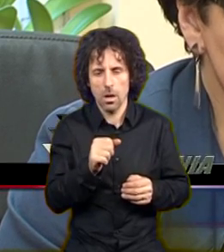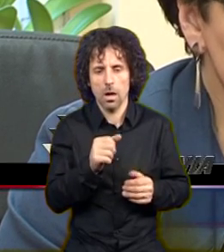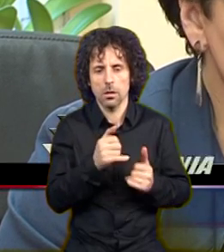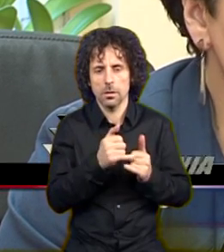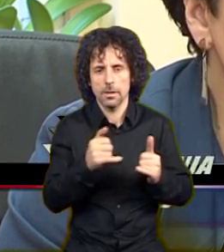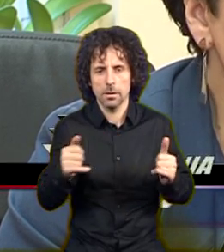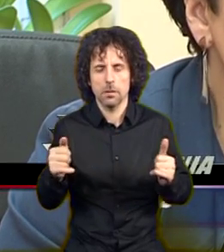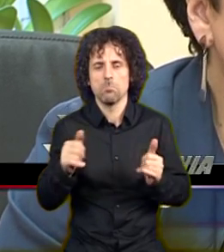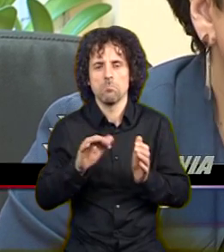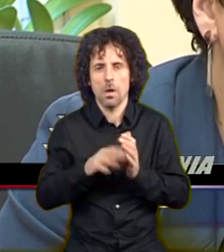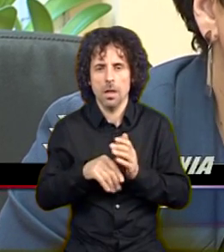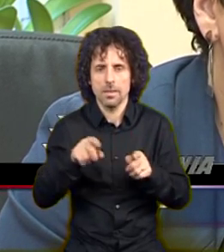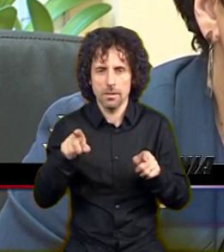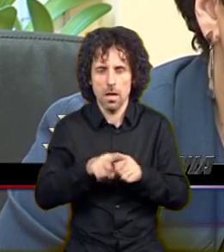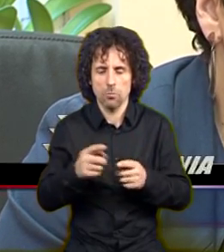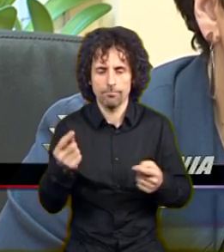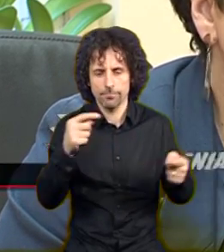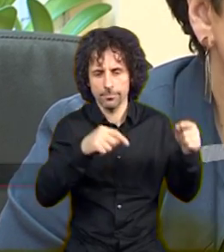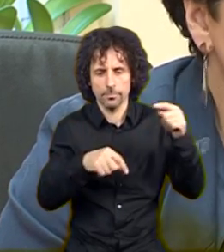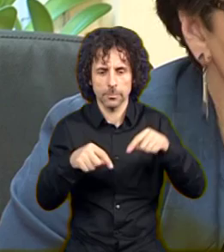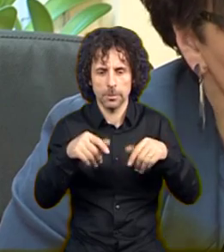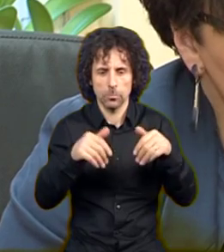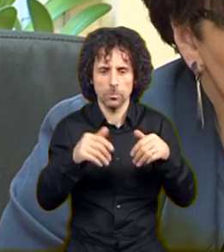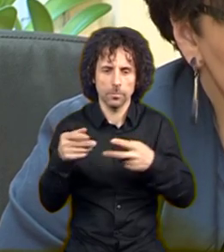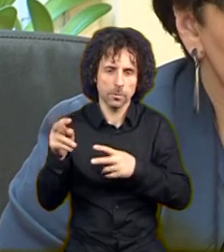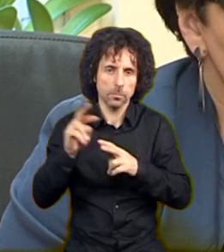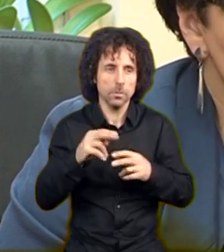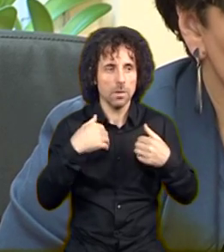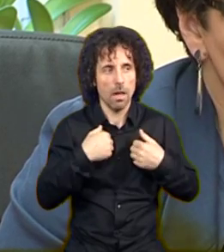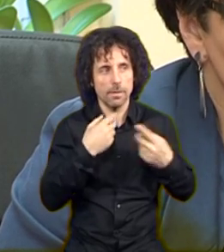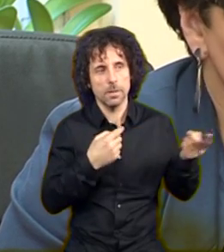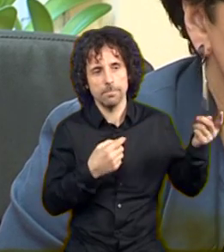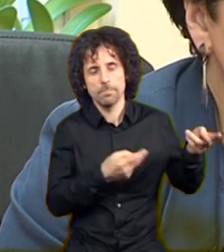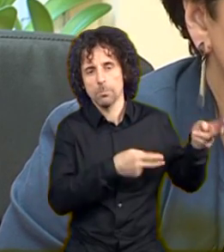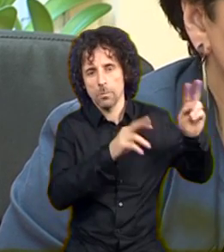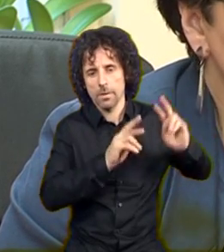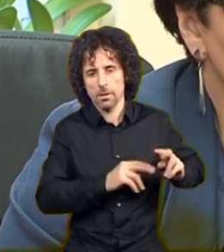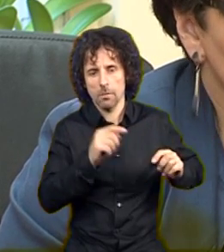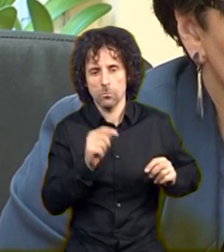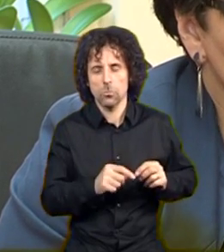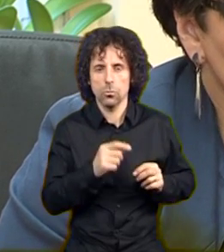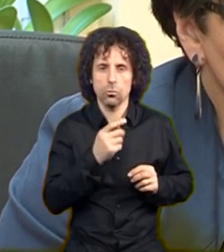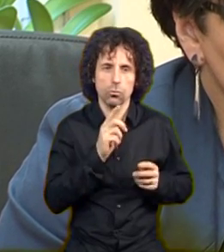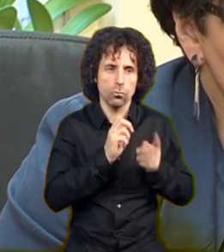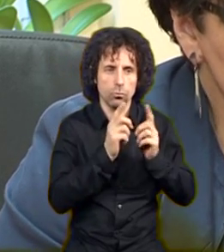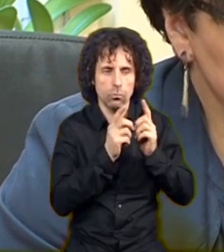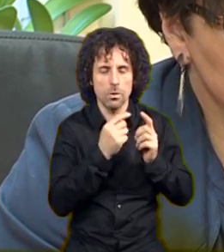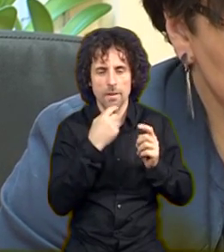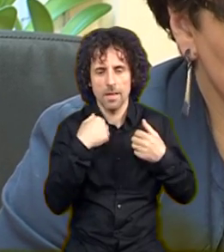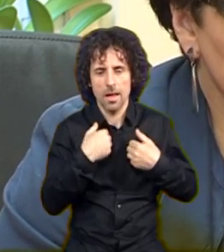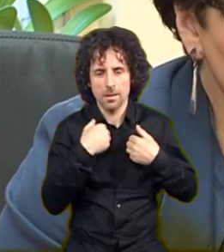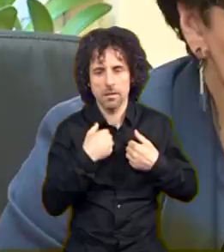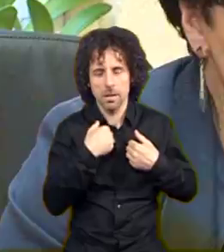mieszkańcami Zabrza, ale również te dzieci, które być może powracają z Wielkiej Brytanii, które władają